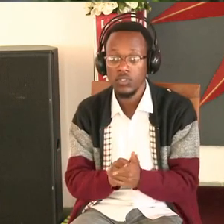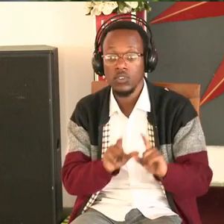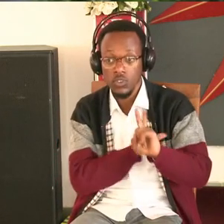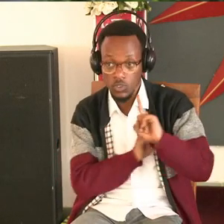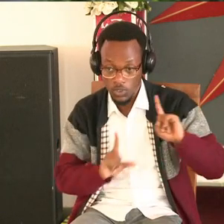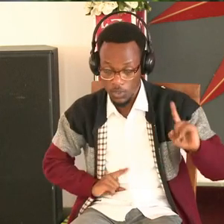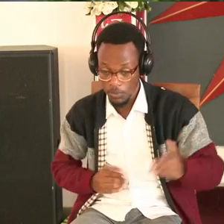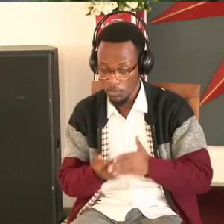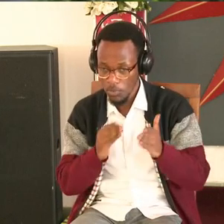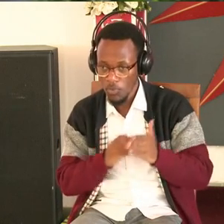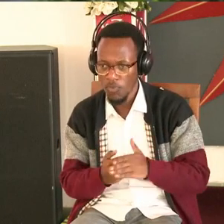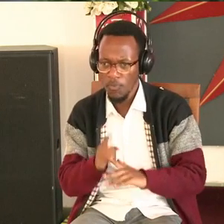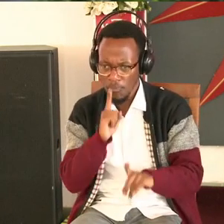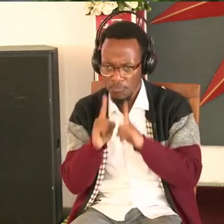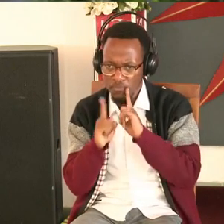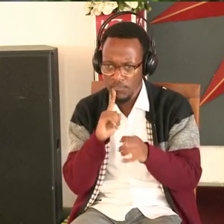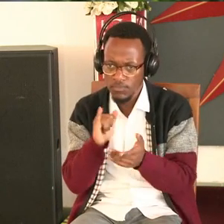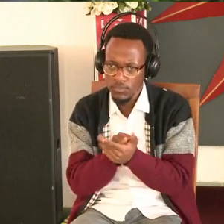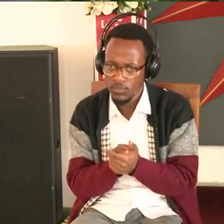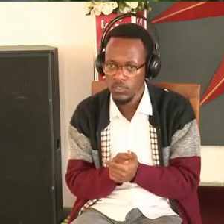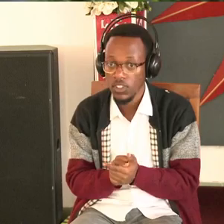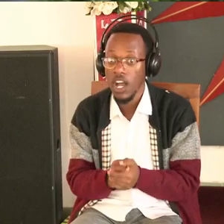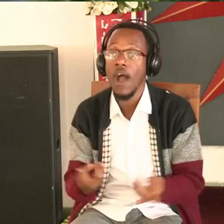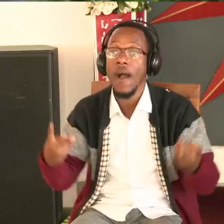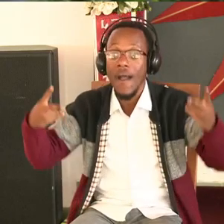mbere yabanje kuvuga akavuga